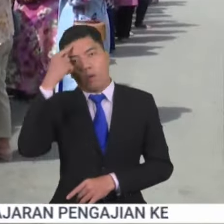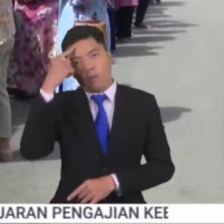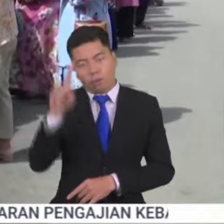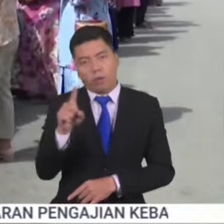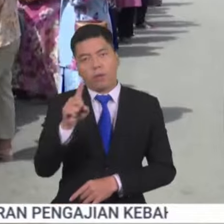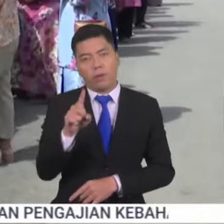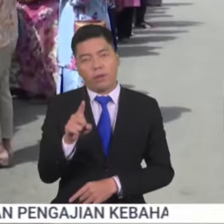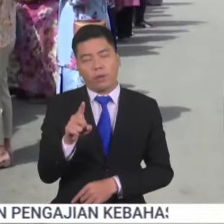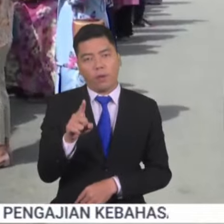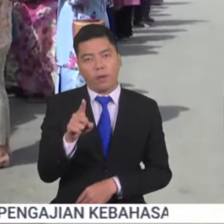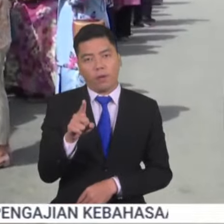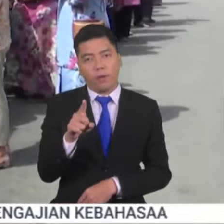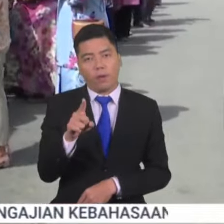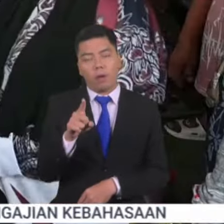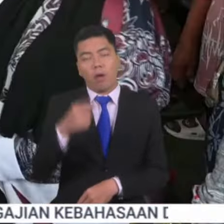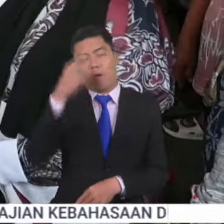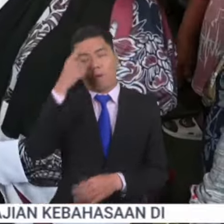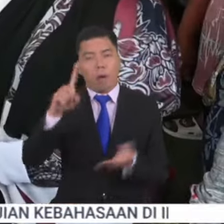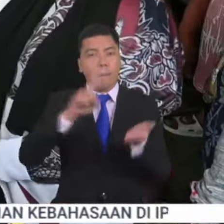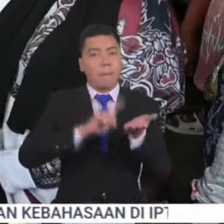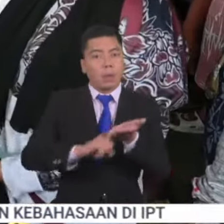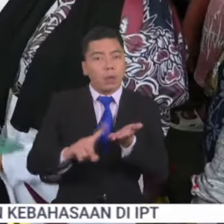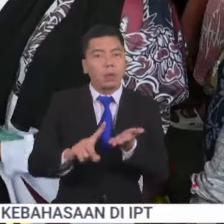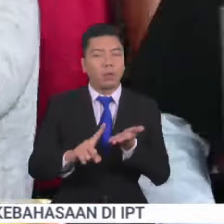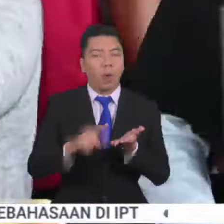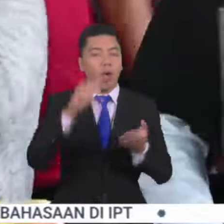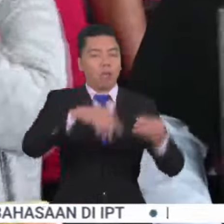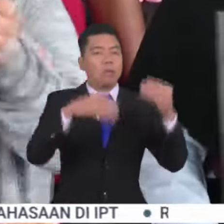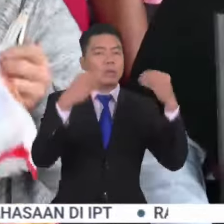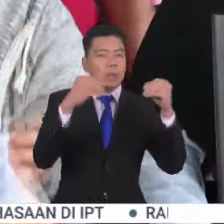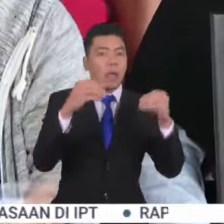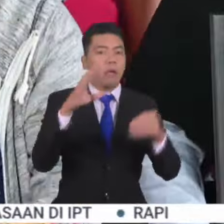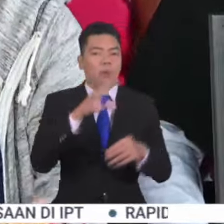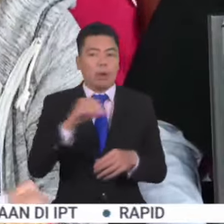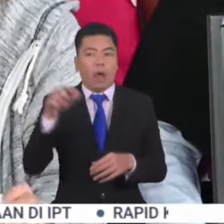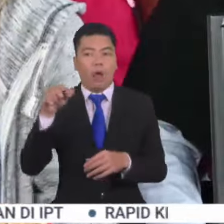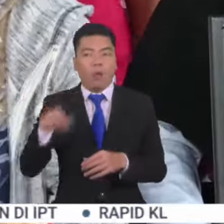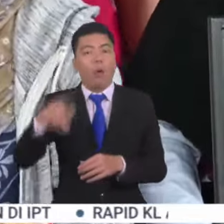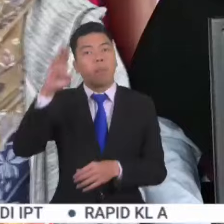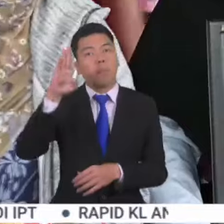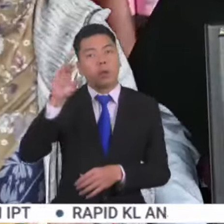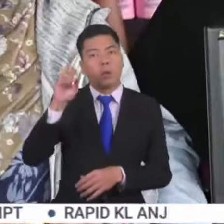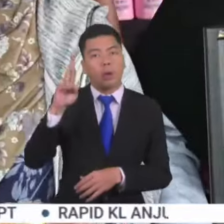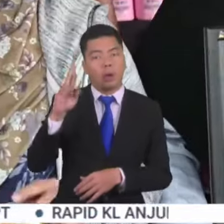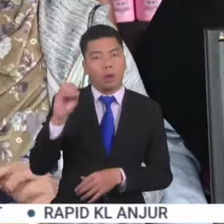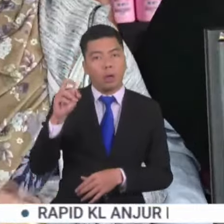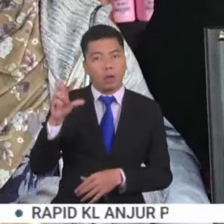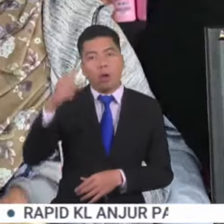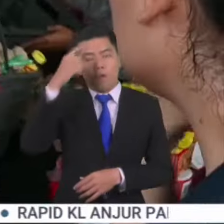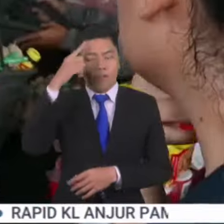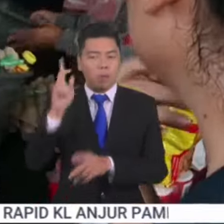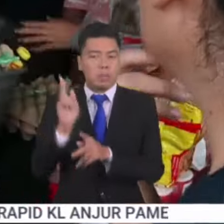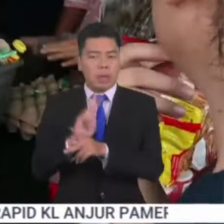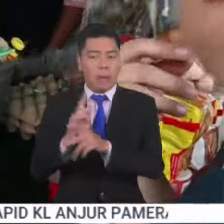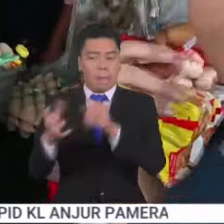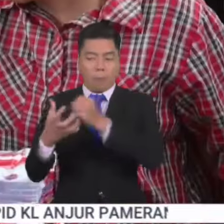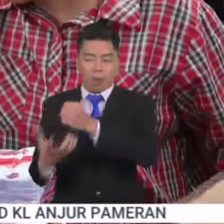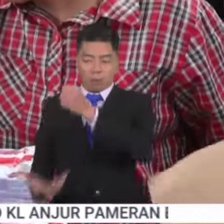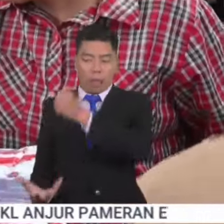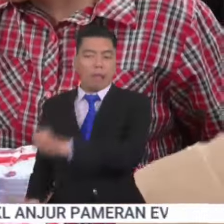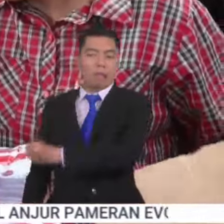dedicated district retailer dan juga wholesaler untuk memastikan bekalan itu